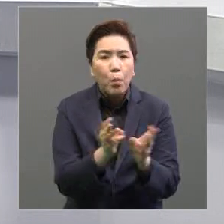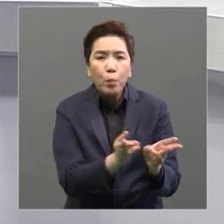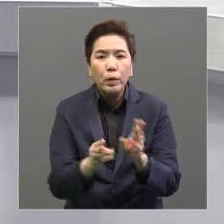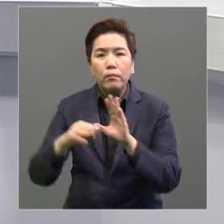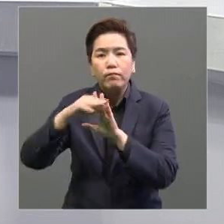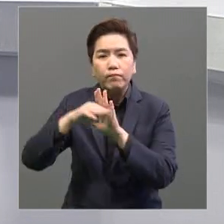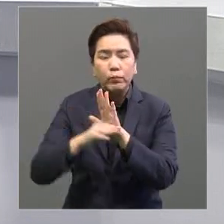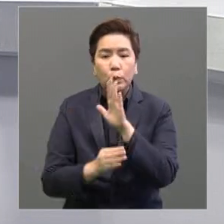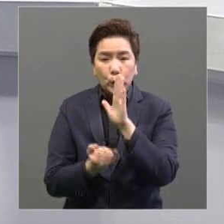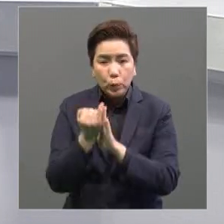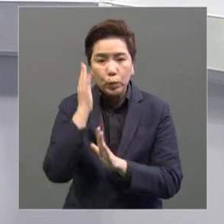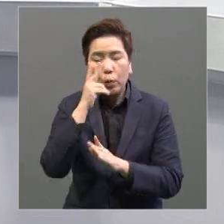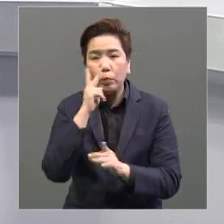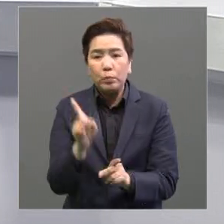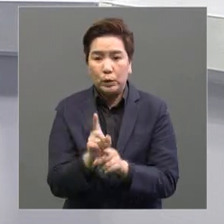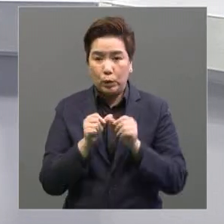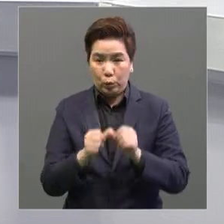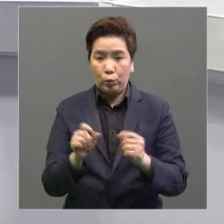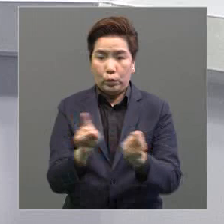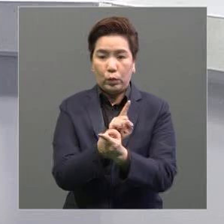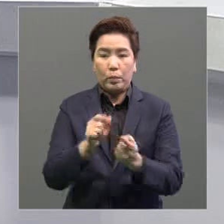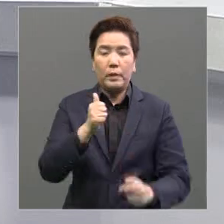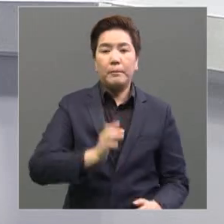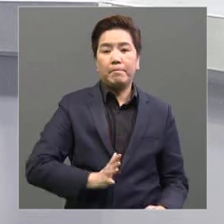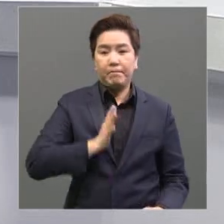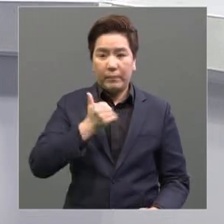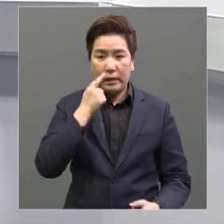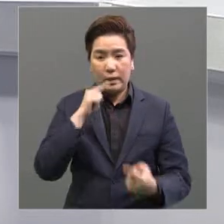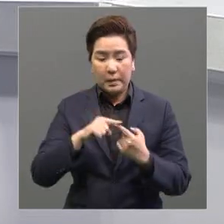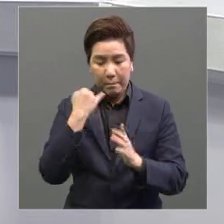บวนการของกฎหมายจะได้ชนะชูตาและอยู่ในสังคมได้อย่างเต็มภาคภูมิเนาะผิดก็ว่าไปตามผิดนะคะ